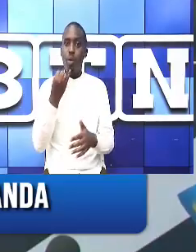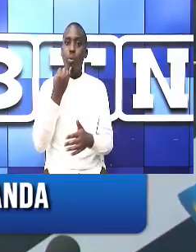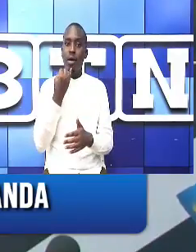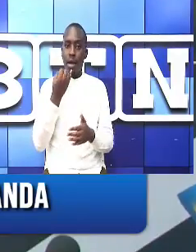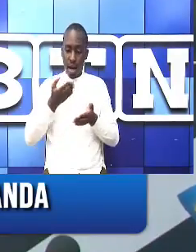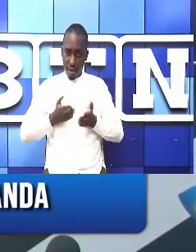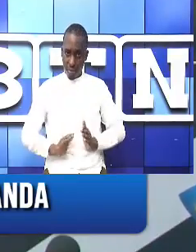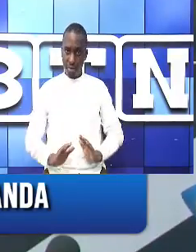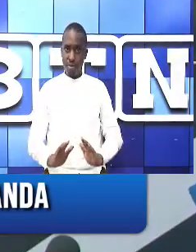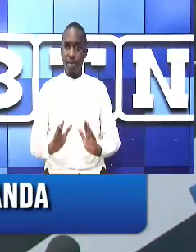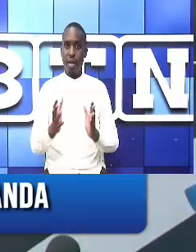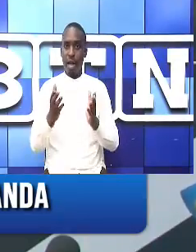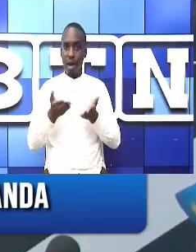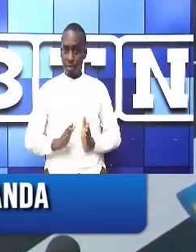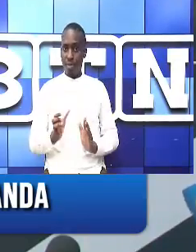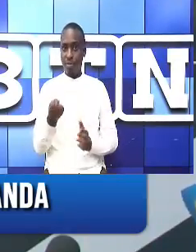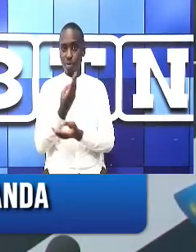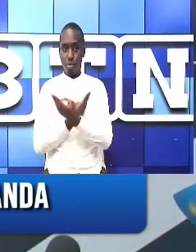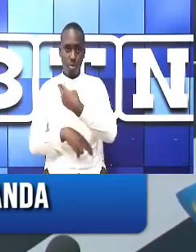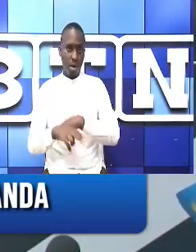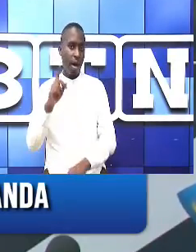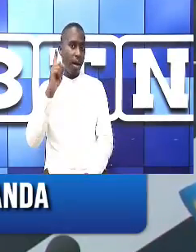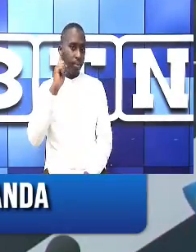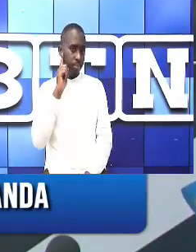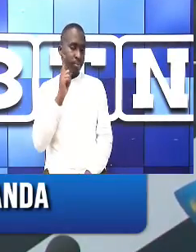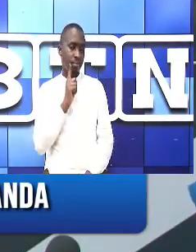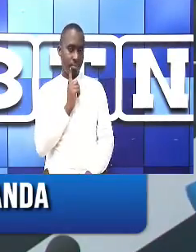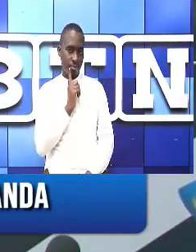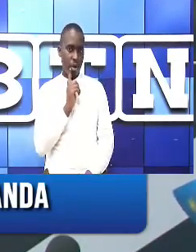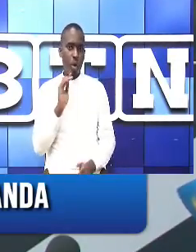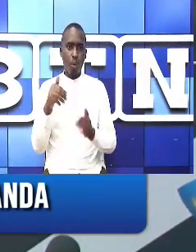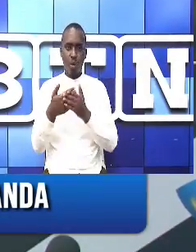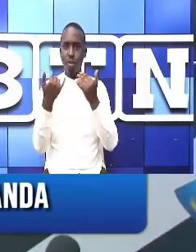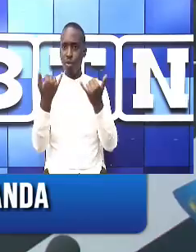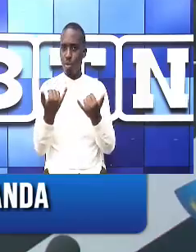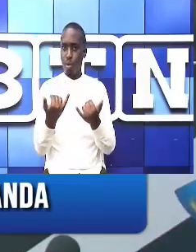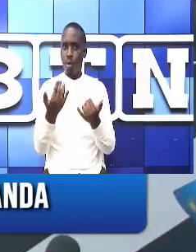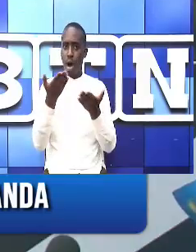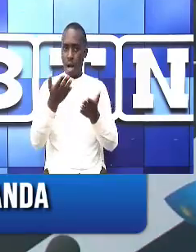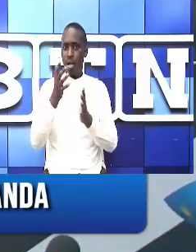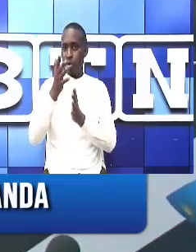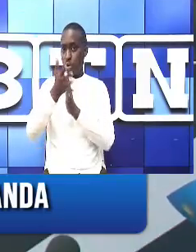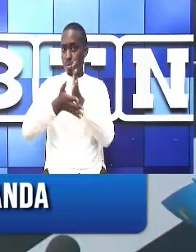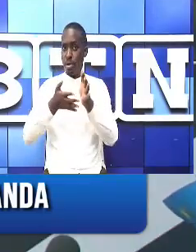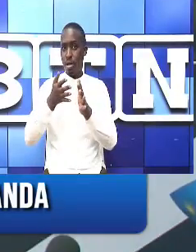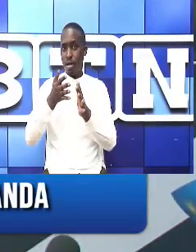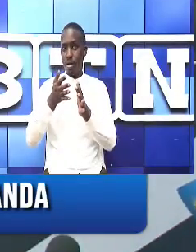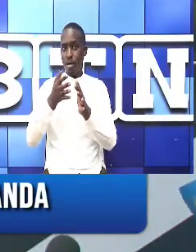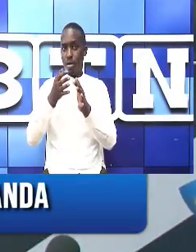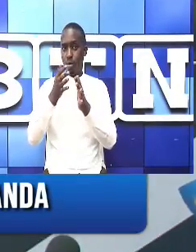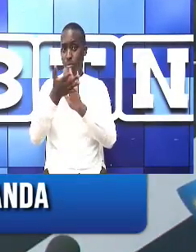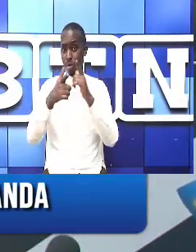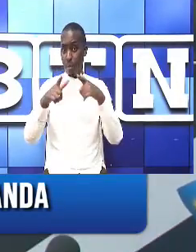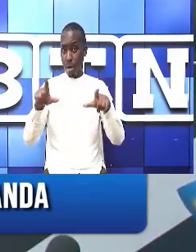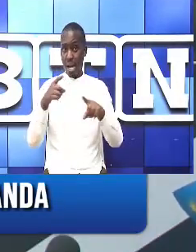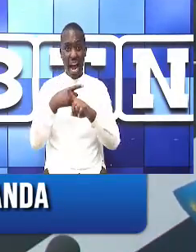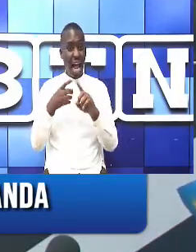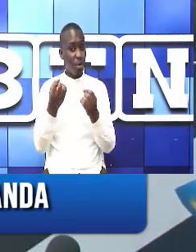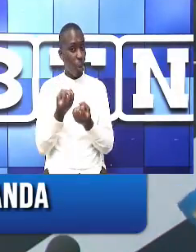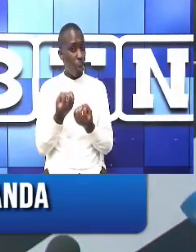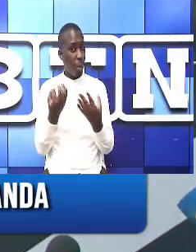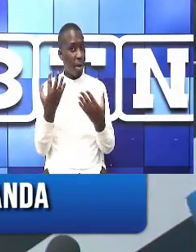avukanye ubumuga bwo kutumva no kutavuka kugeza kuri ubu harimo ururimi rw'amarenga ariko benshi